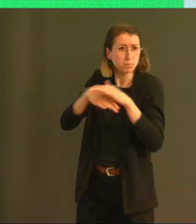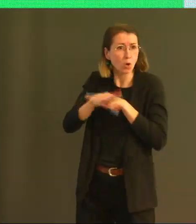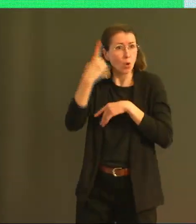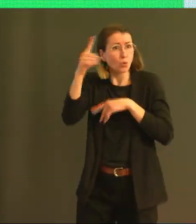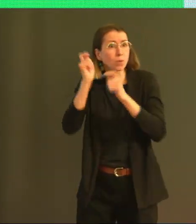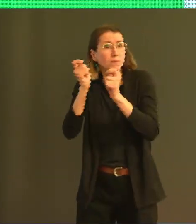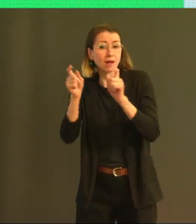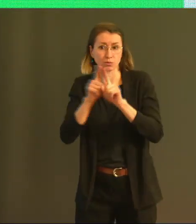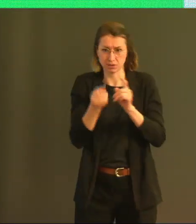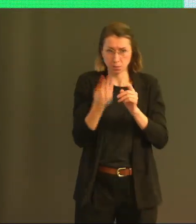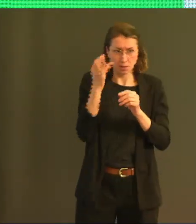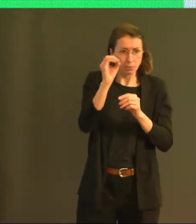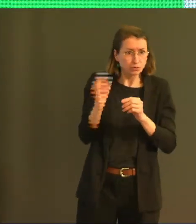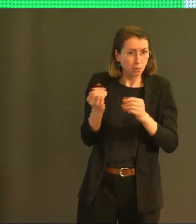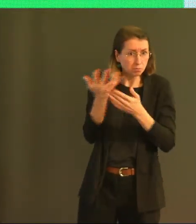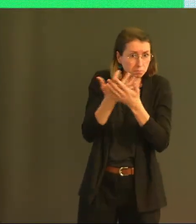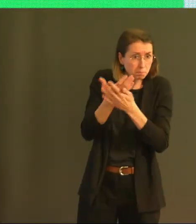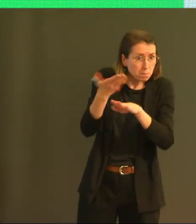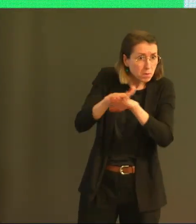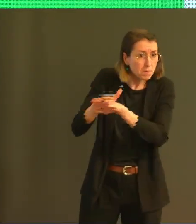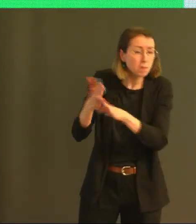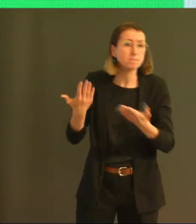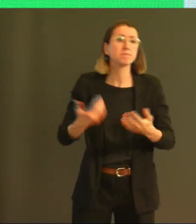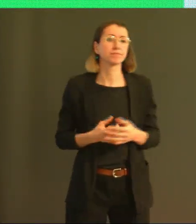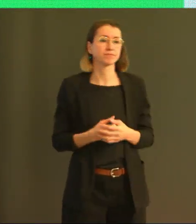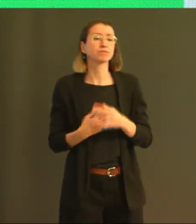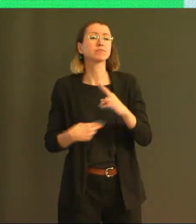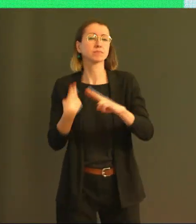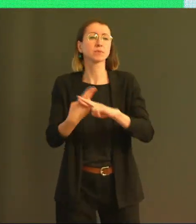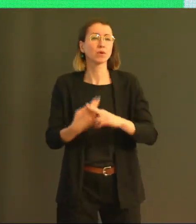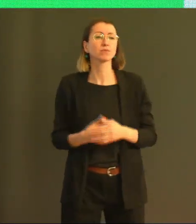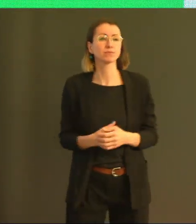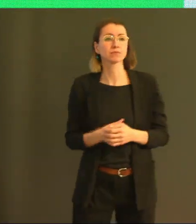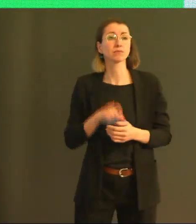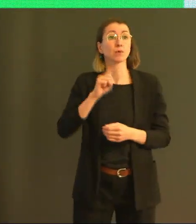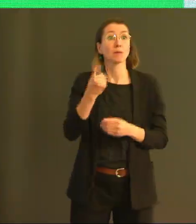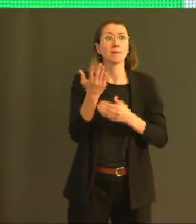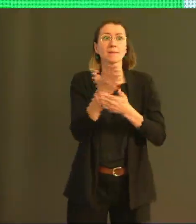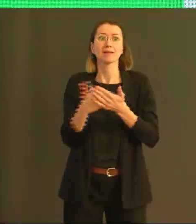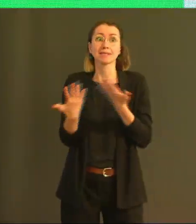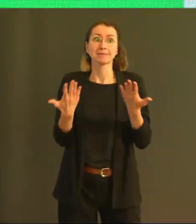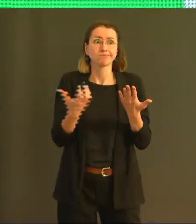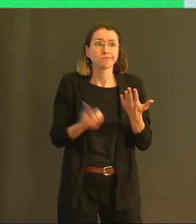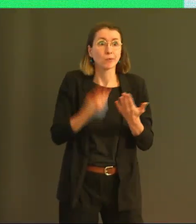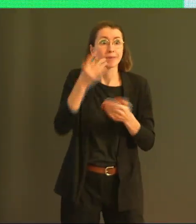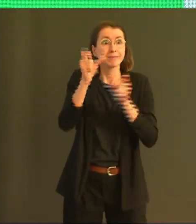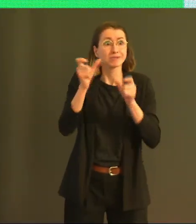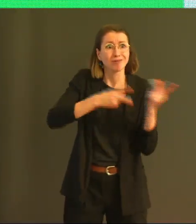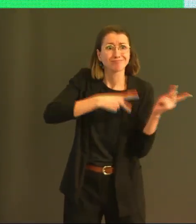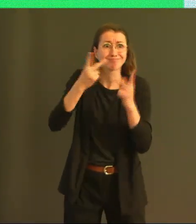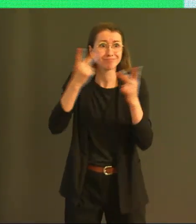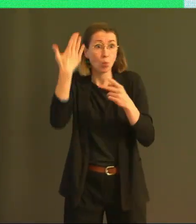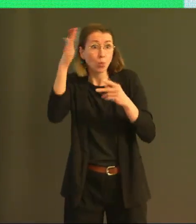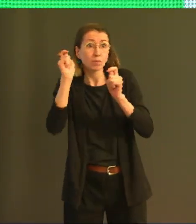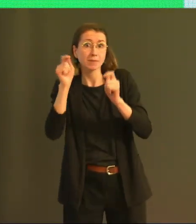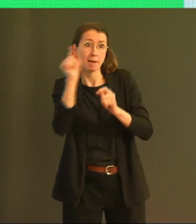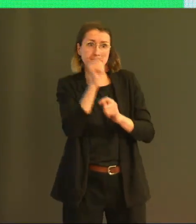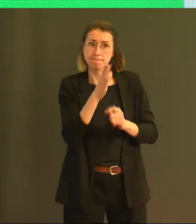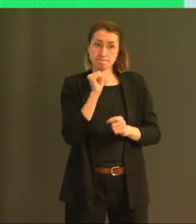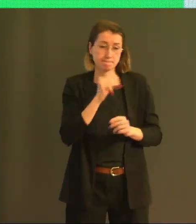première partie de la question nous n'avons pas de réponse actuelle quant au nombre de patients transférés ce sera une donnée qui pourra éventuellement être analysées par la suite